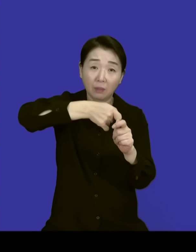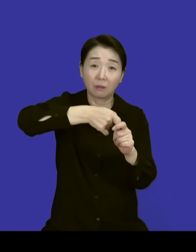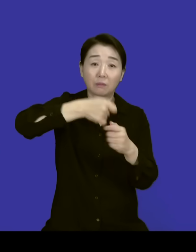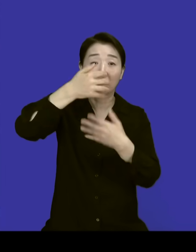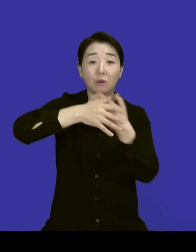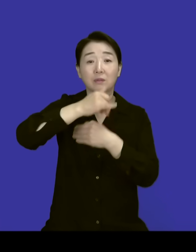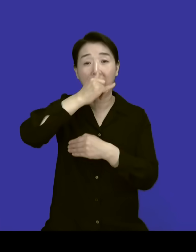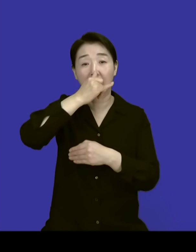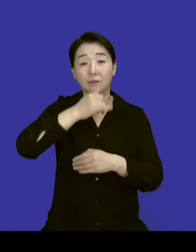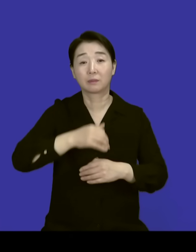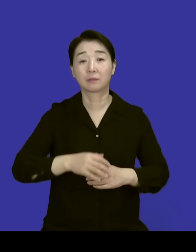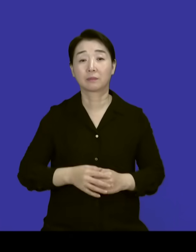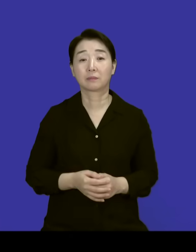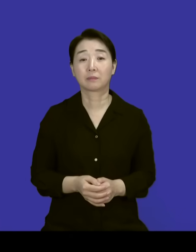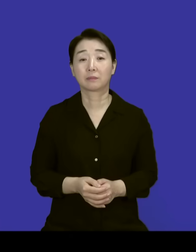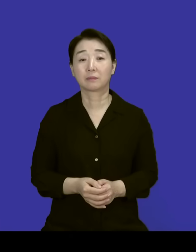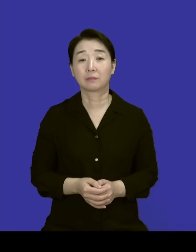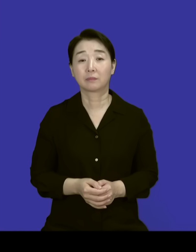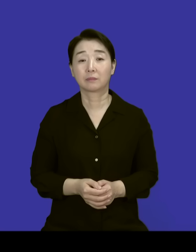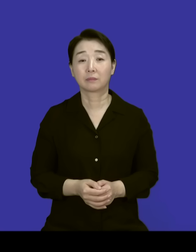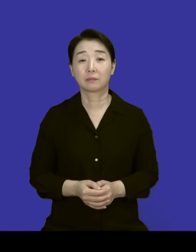갖고 있거든요 지금.